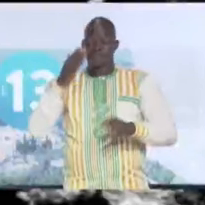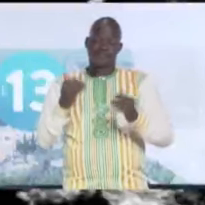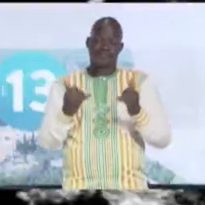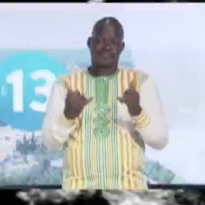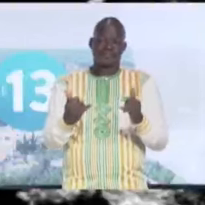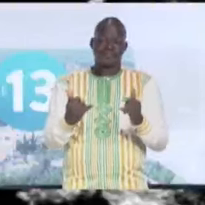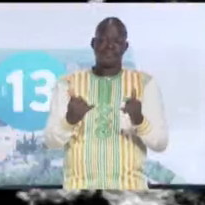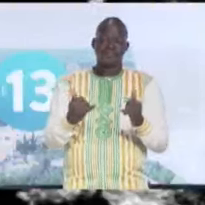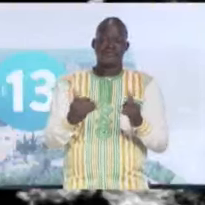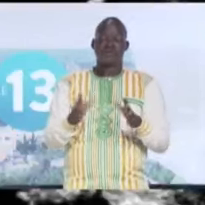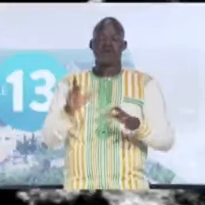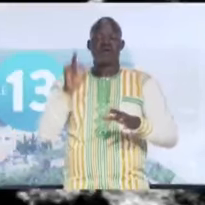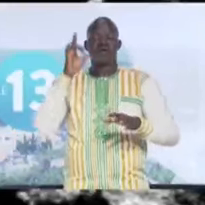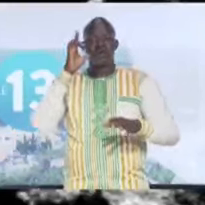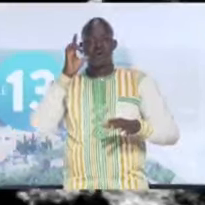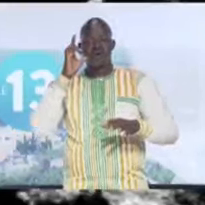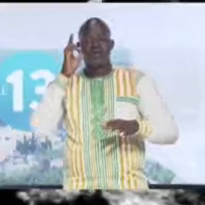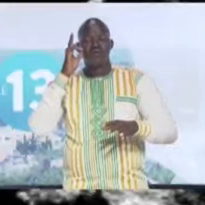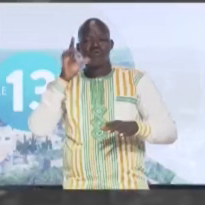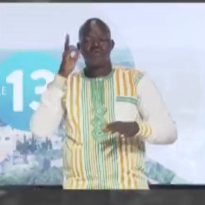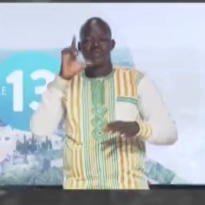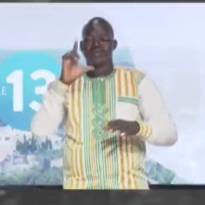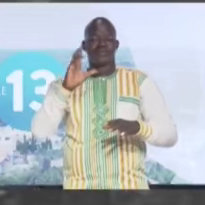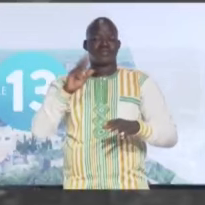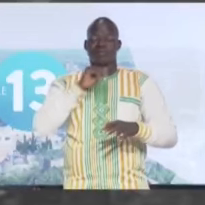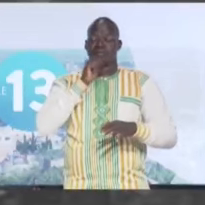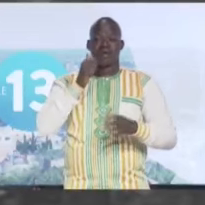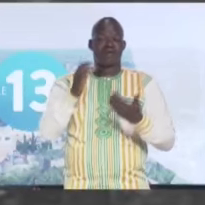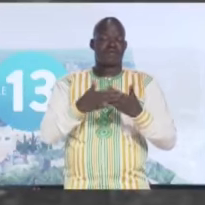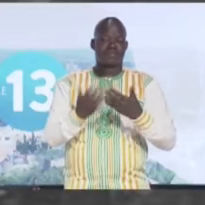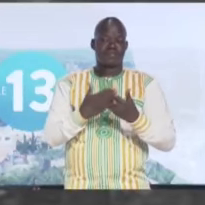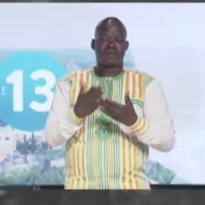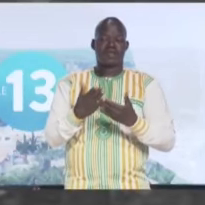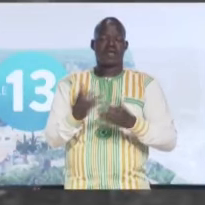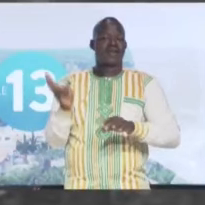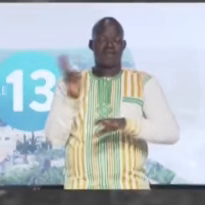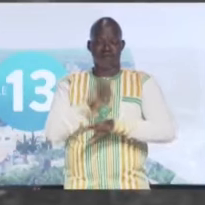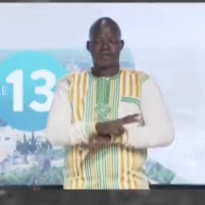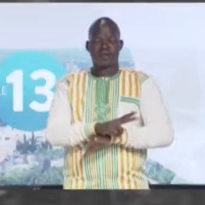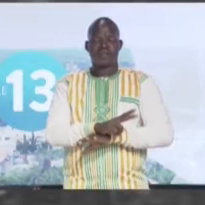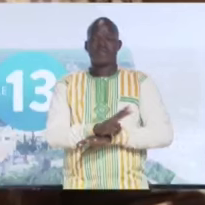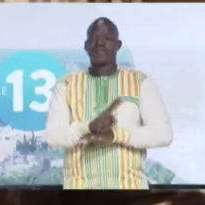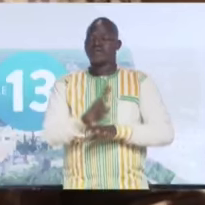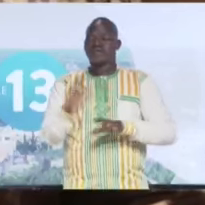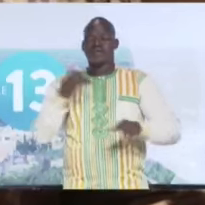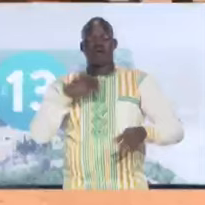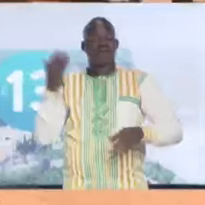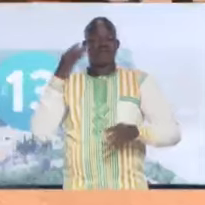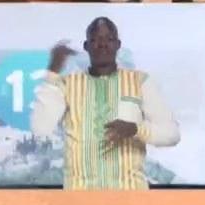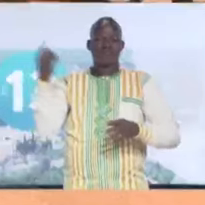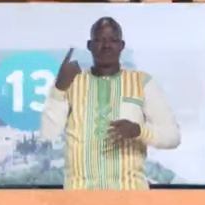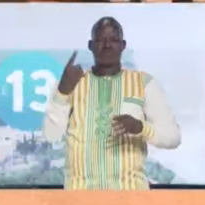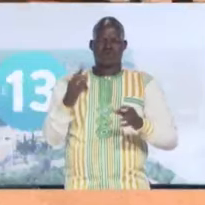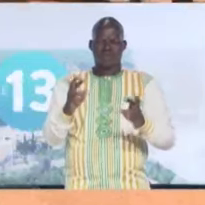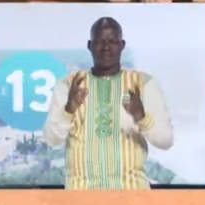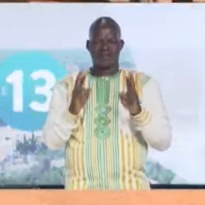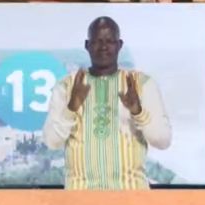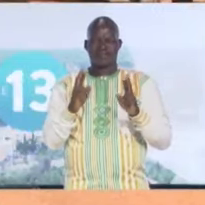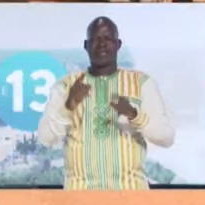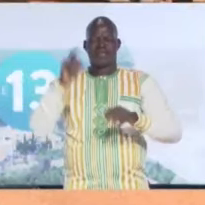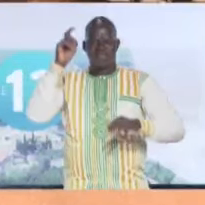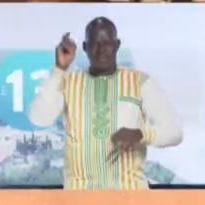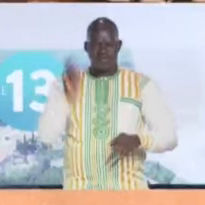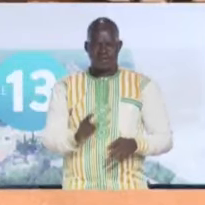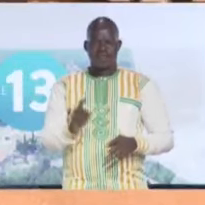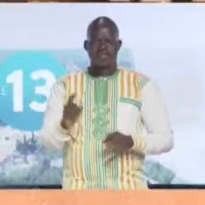lobby n'a pas été facile à pacifier. Il y avait des résistants qui s'opposait toujours à la pénétration coloniale. Il fallait donc déployer tout